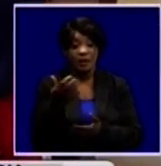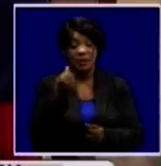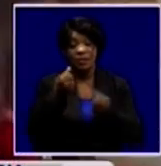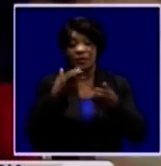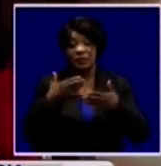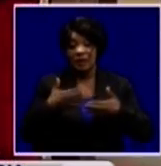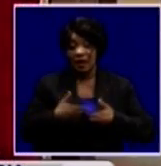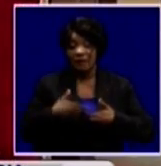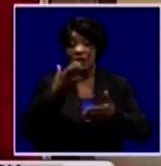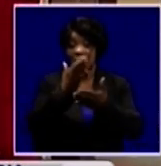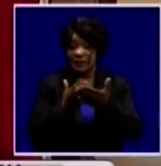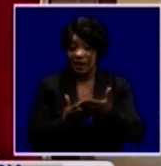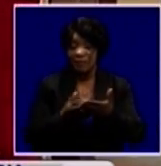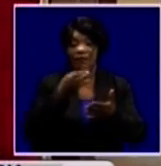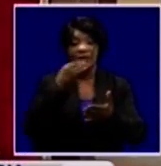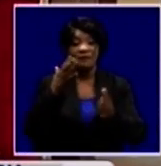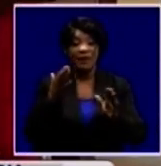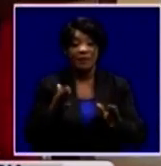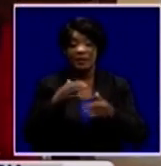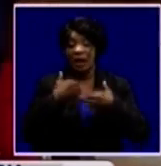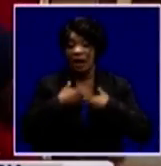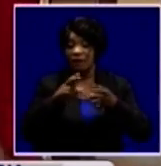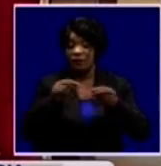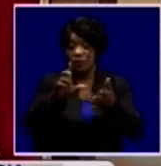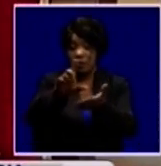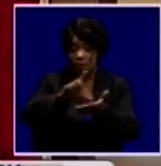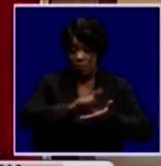khaiseni okongola kongole kuja